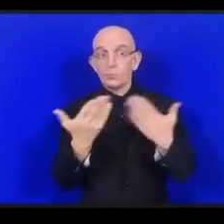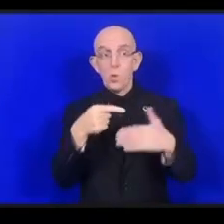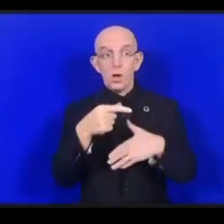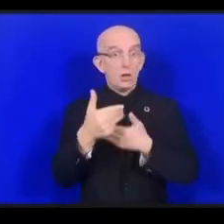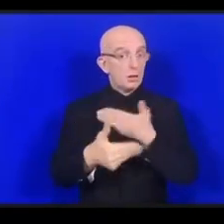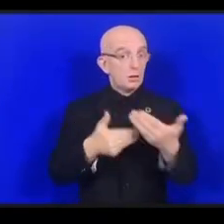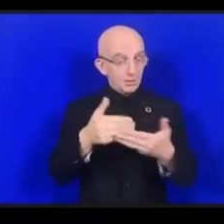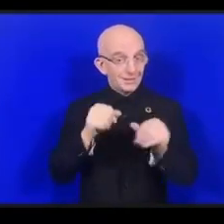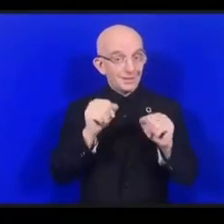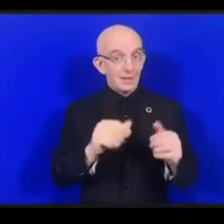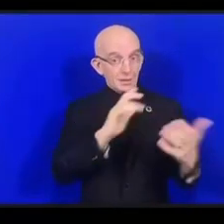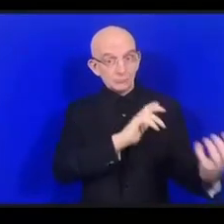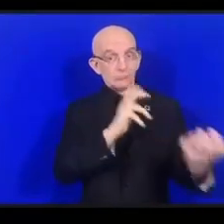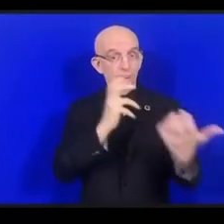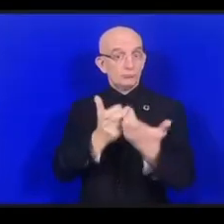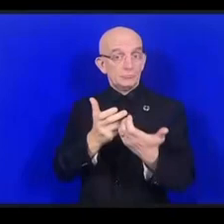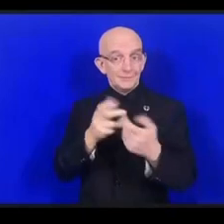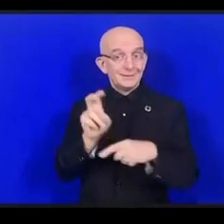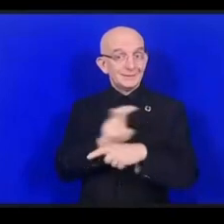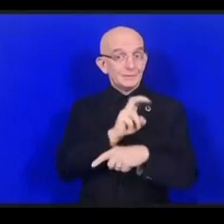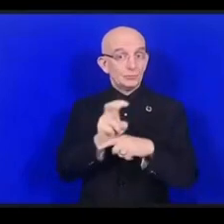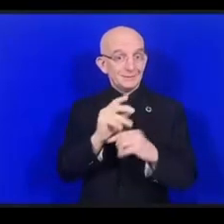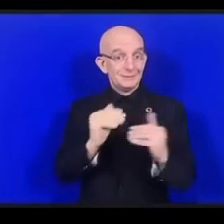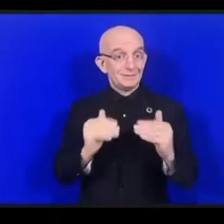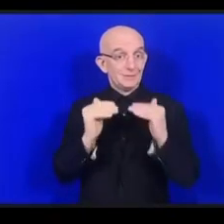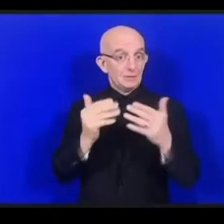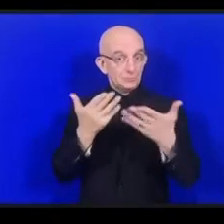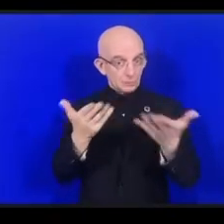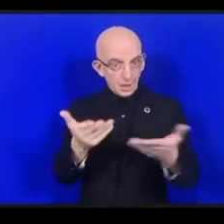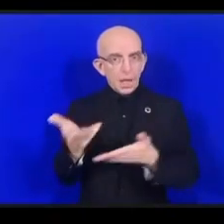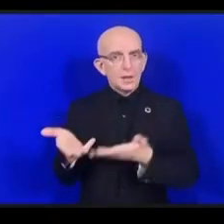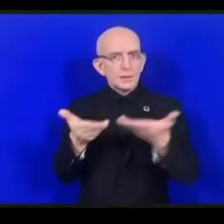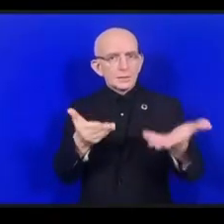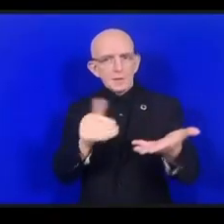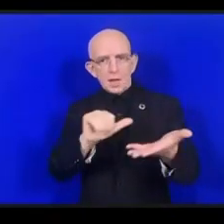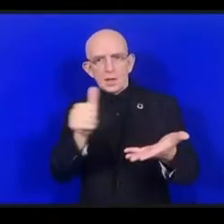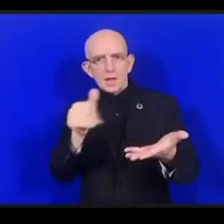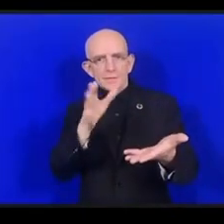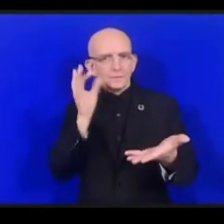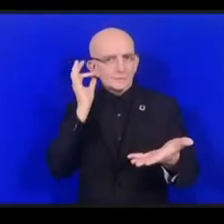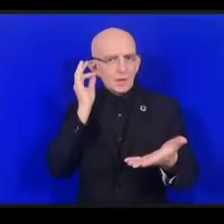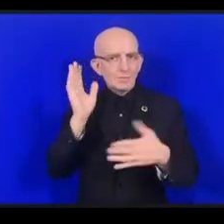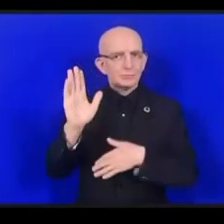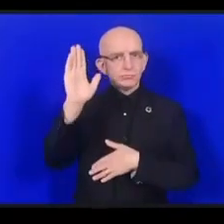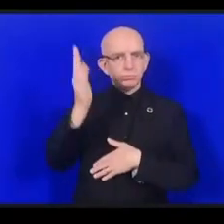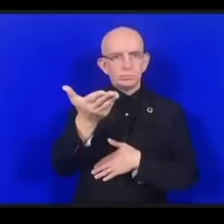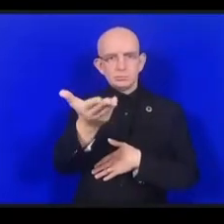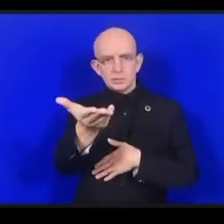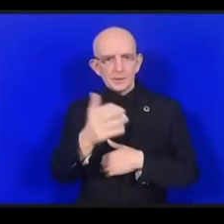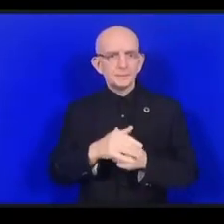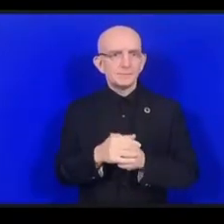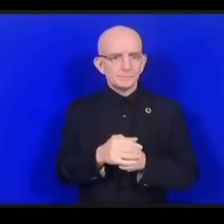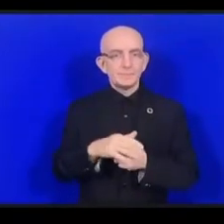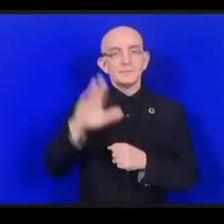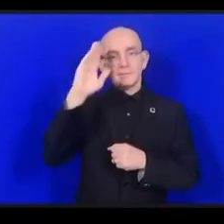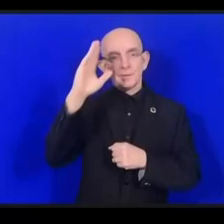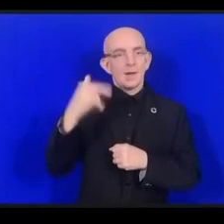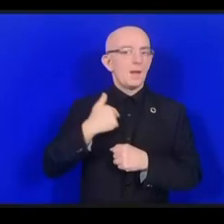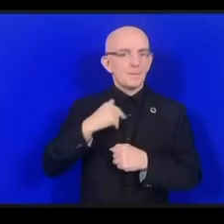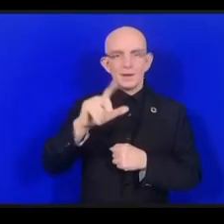们还有一个问题是现场的嘉宾在排队，有请。我叫 Nora， 来自印度尼西亚。